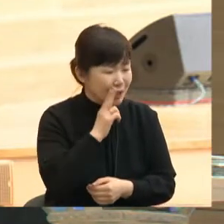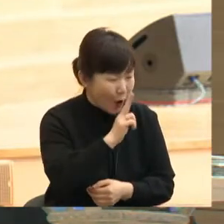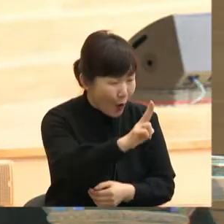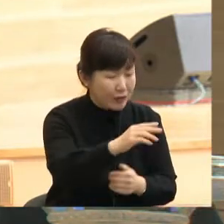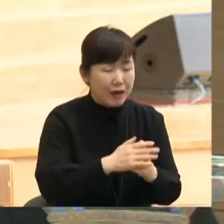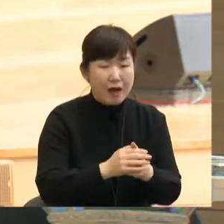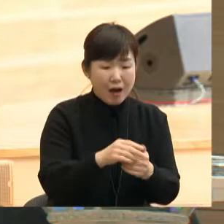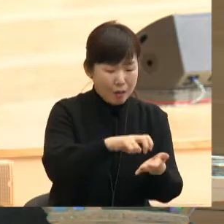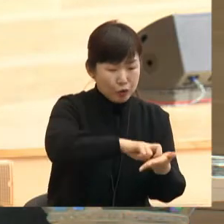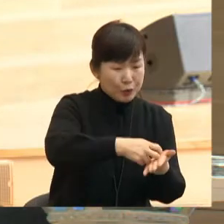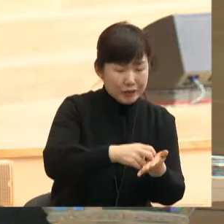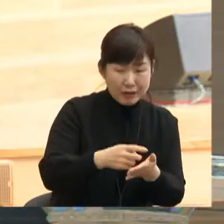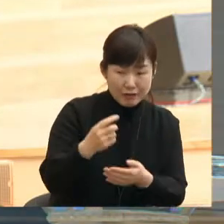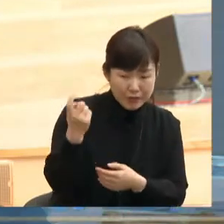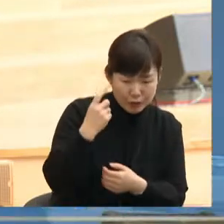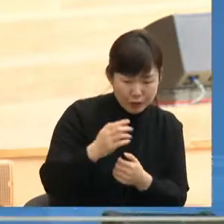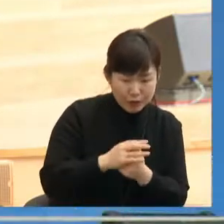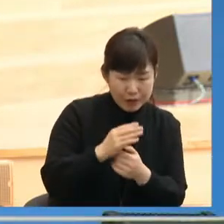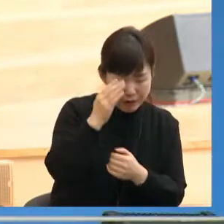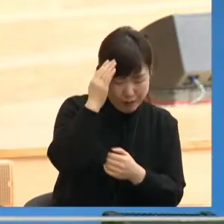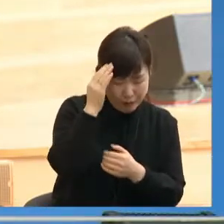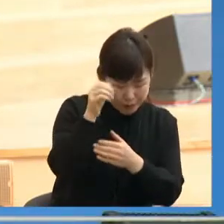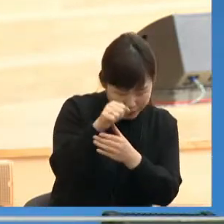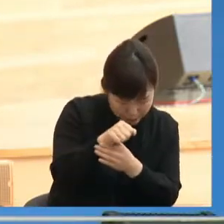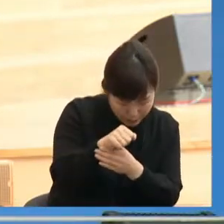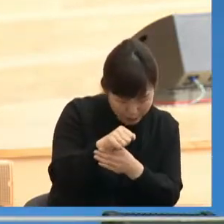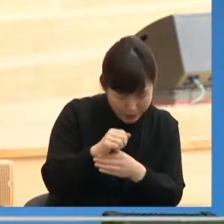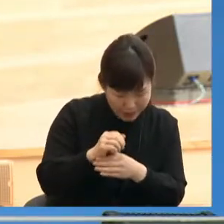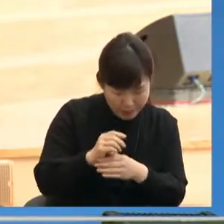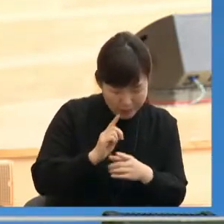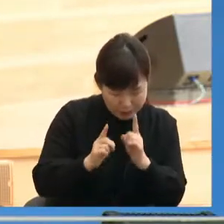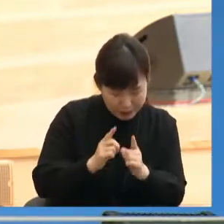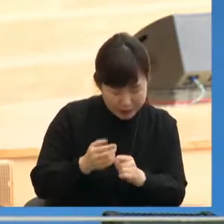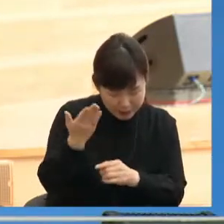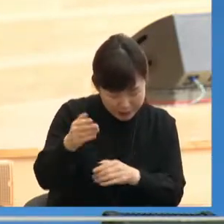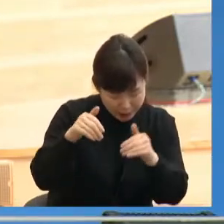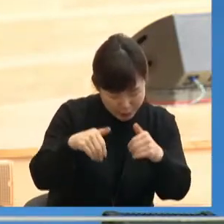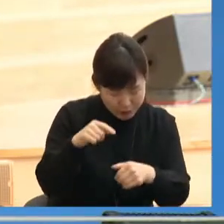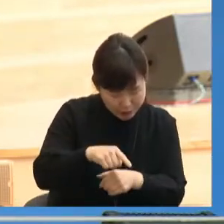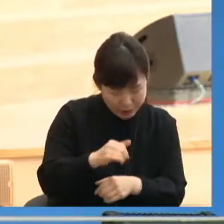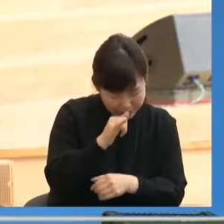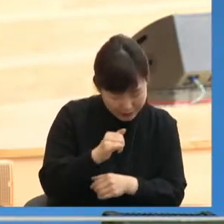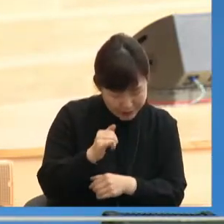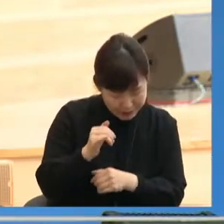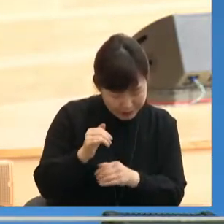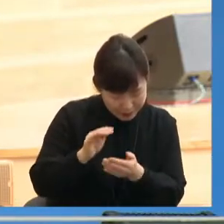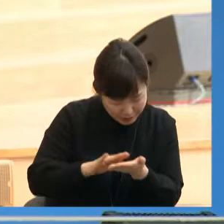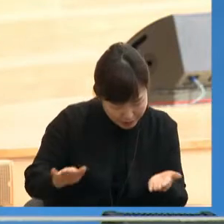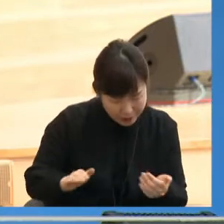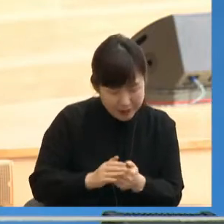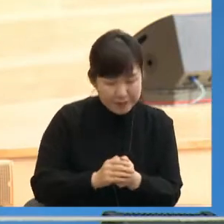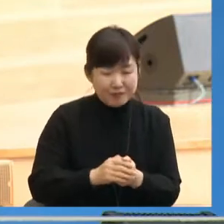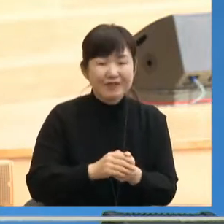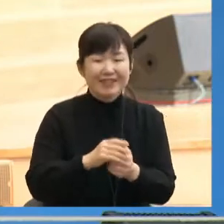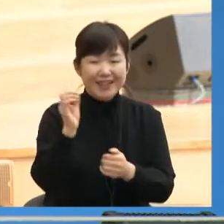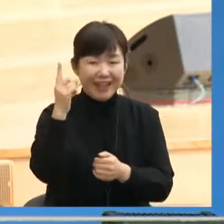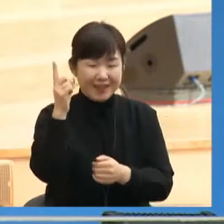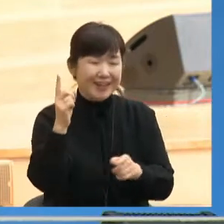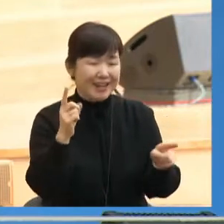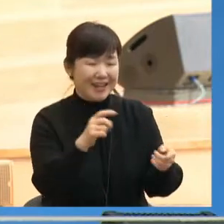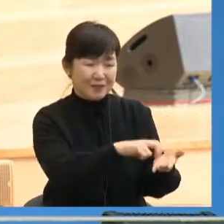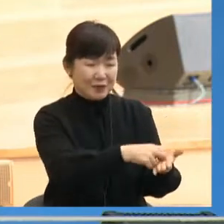므비보셋은 얼굴도 들지 못하고 이렇게 고개를 숙이면서 얘기하는 거예요. 당신의 종이 여기 있나이다. 다윗과 므비보셋이 이렇게